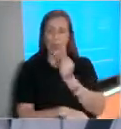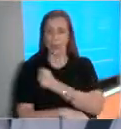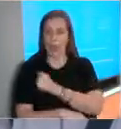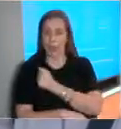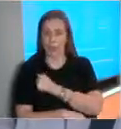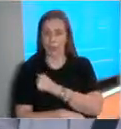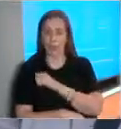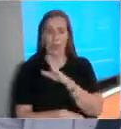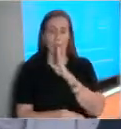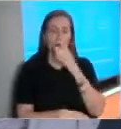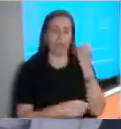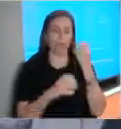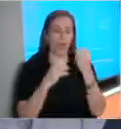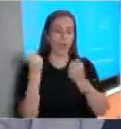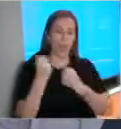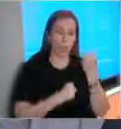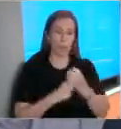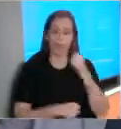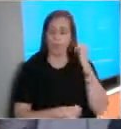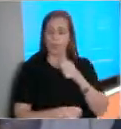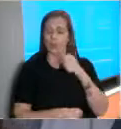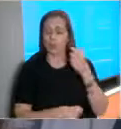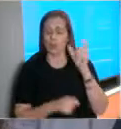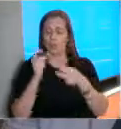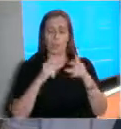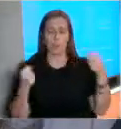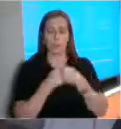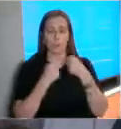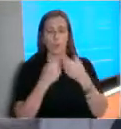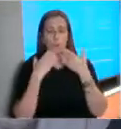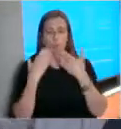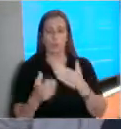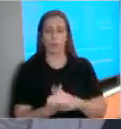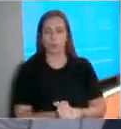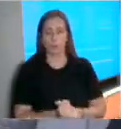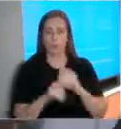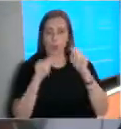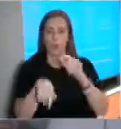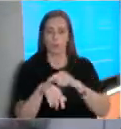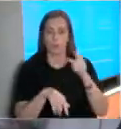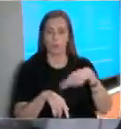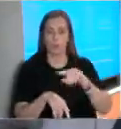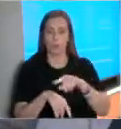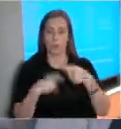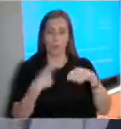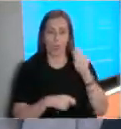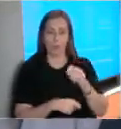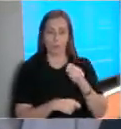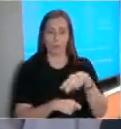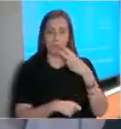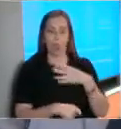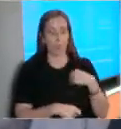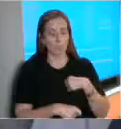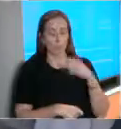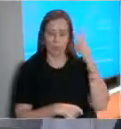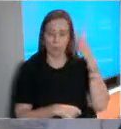הדתיים, הבעיה של התחבורה, זה שרוצחים פה אנשים על הכבישים. רוני, תודה רבה לך. הגיע הזמן שמישהו מחברי הכנסת יהיה לו